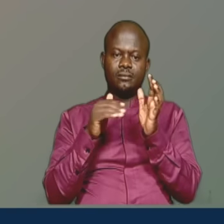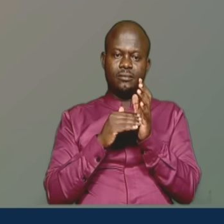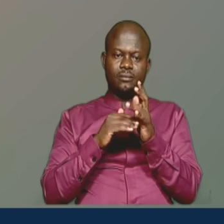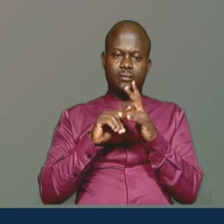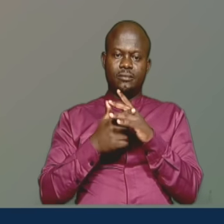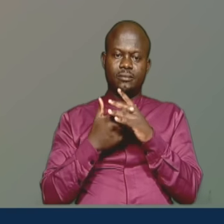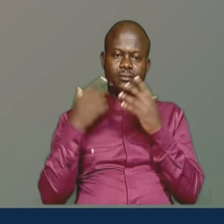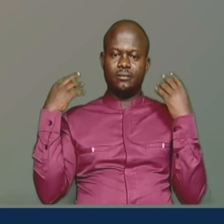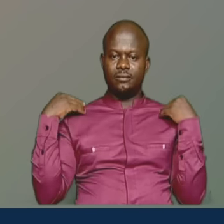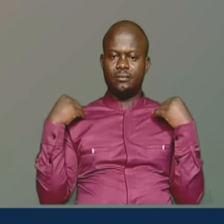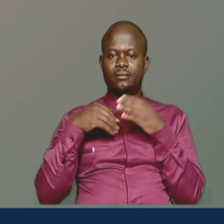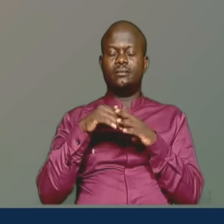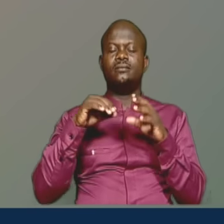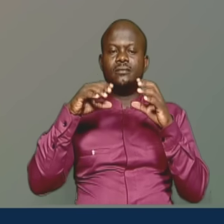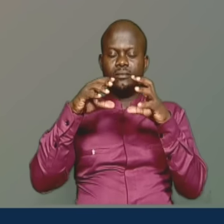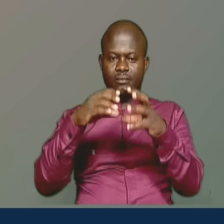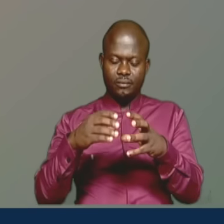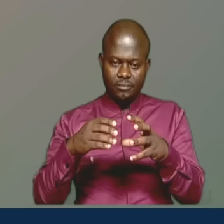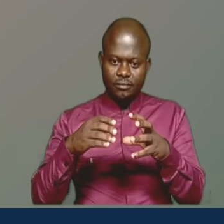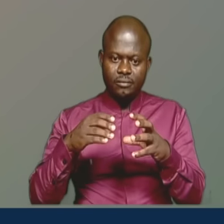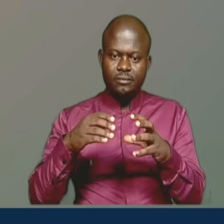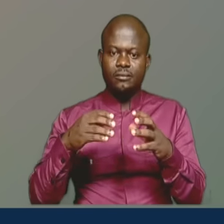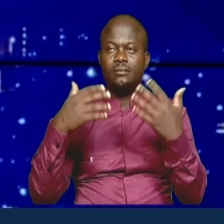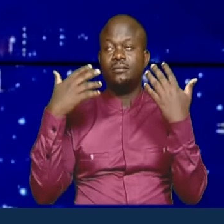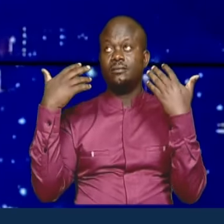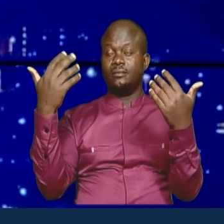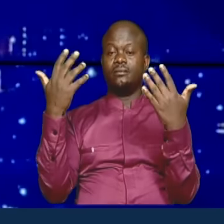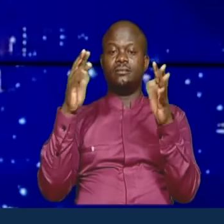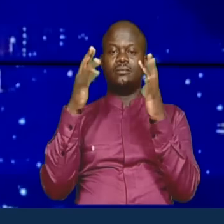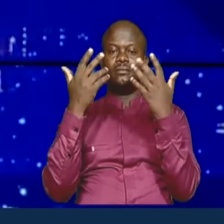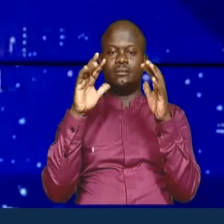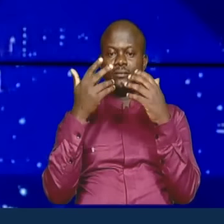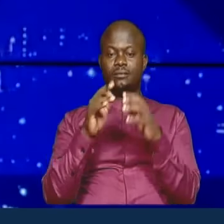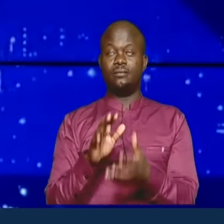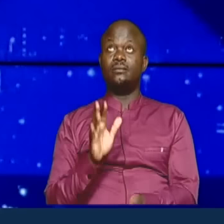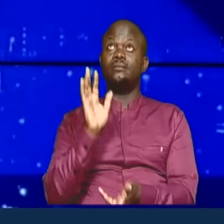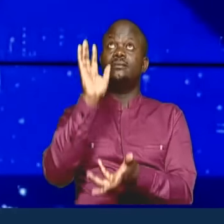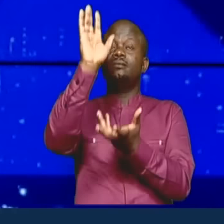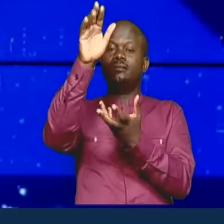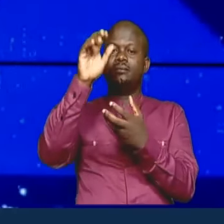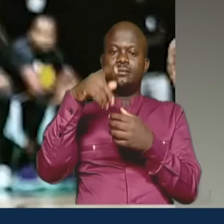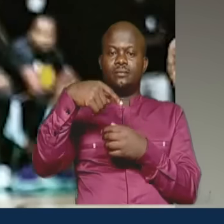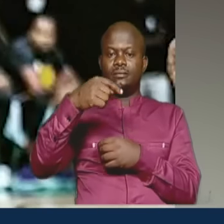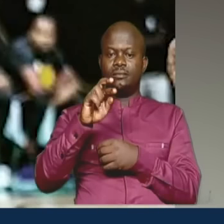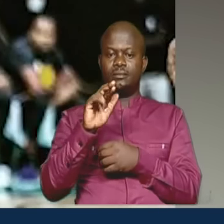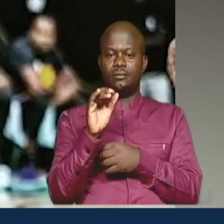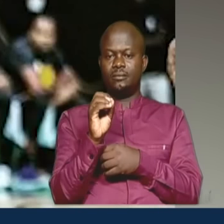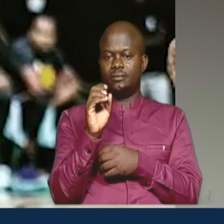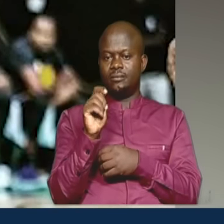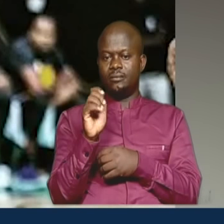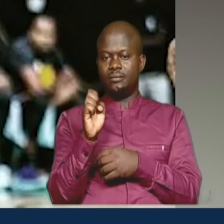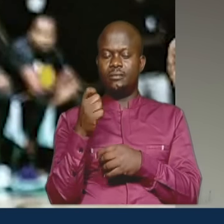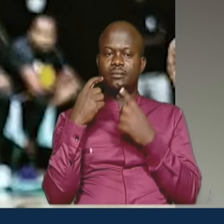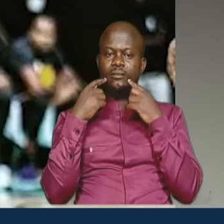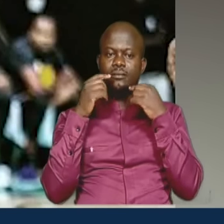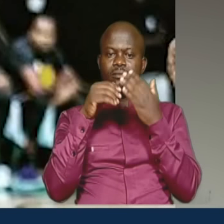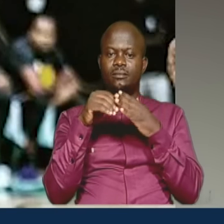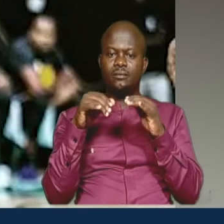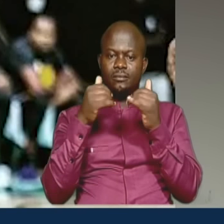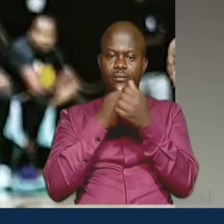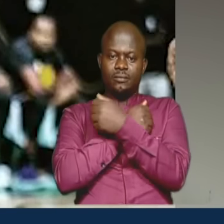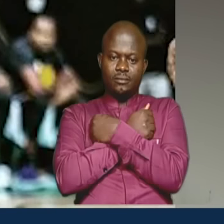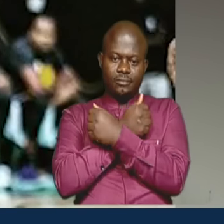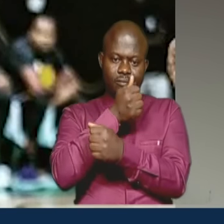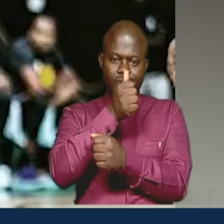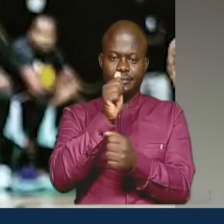imyitozo muri no ekipe mu mukino w'intoki wa basketball ikipe ya Patriote navuga ko abakunzi bayo ubu ngubu bari